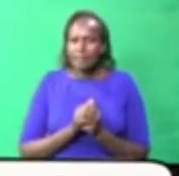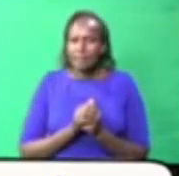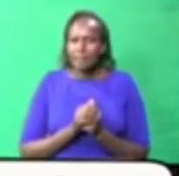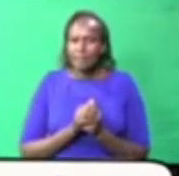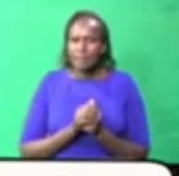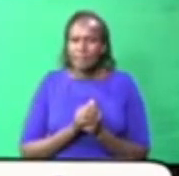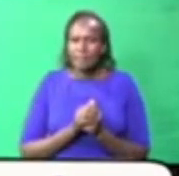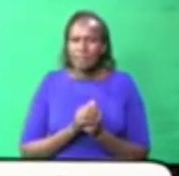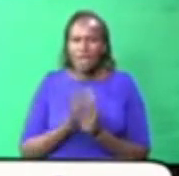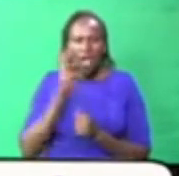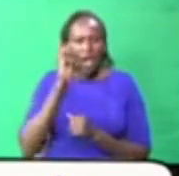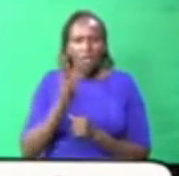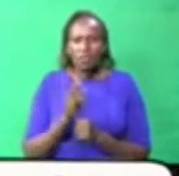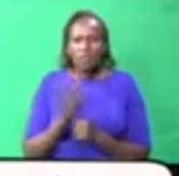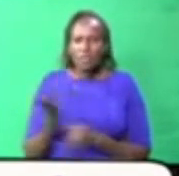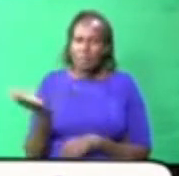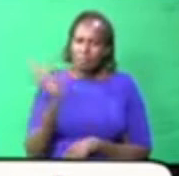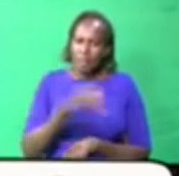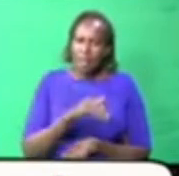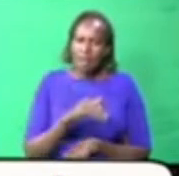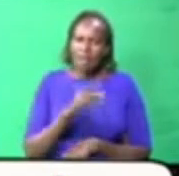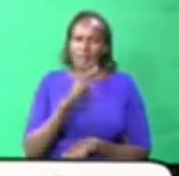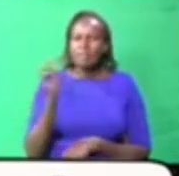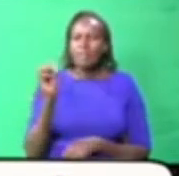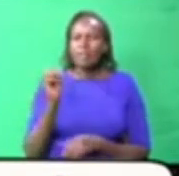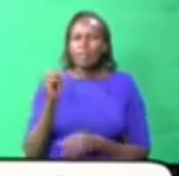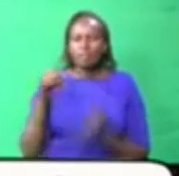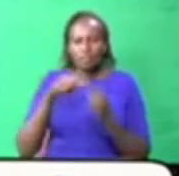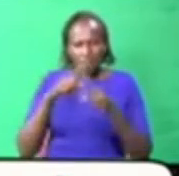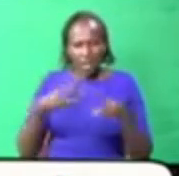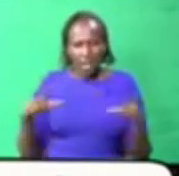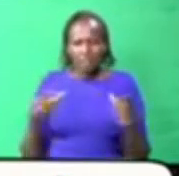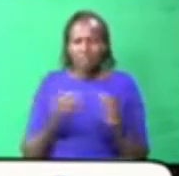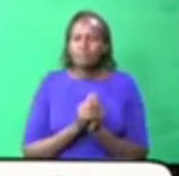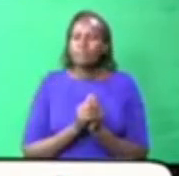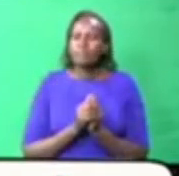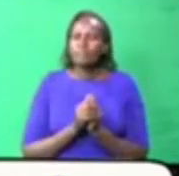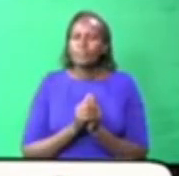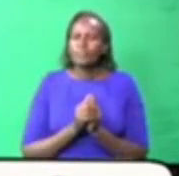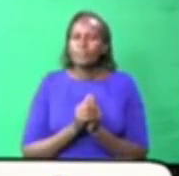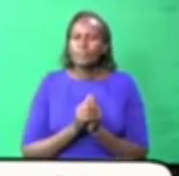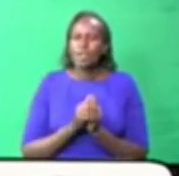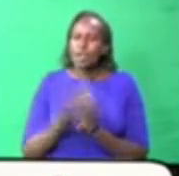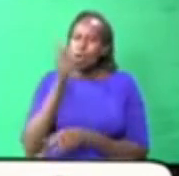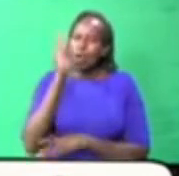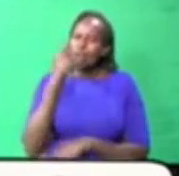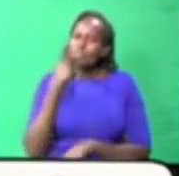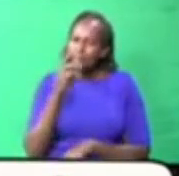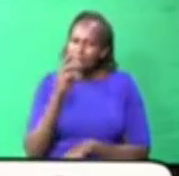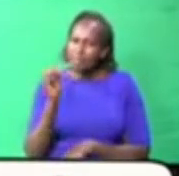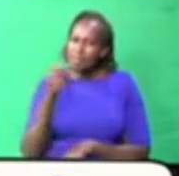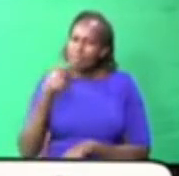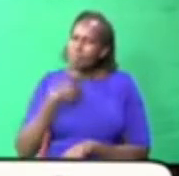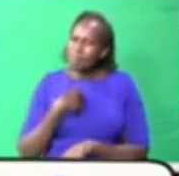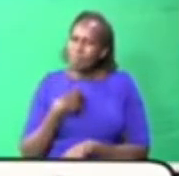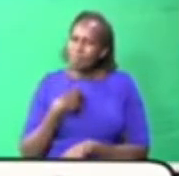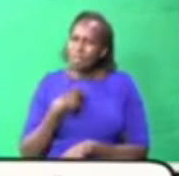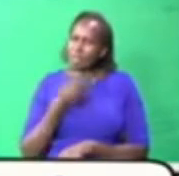I will restore them to the land I gave to their forefathers. Alikuwa anawaambia, mimi nikiwa Mungu,